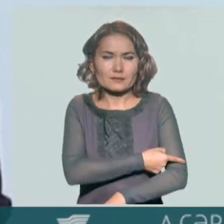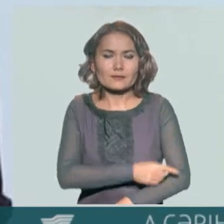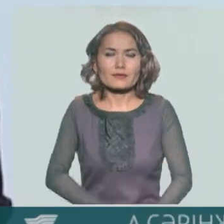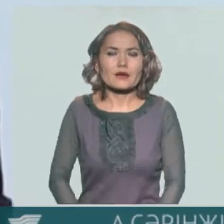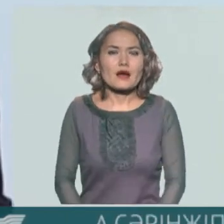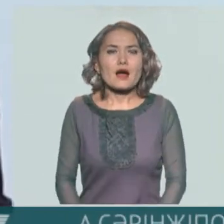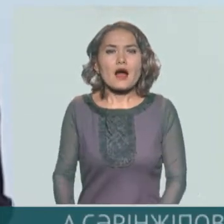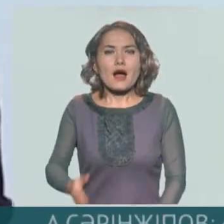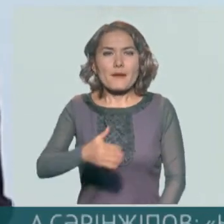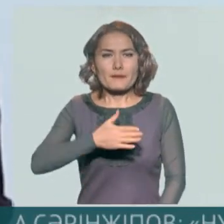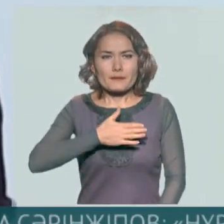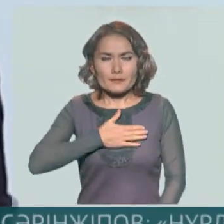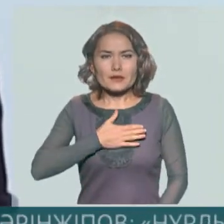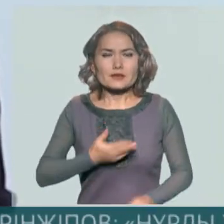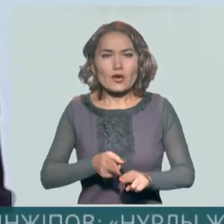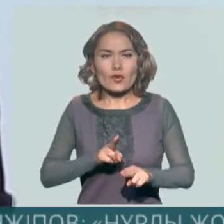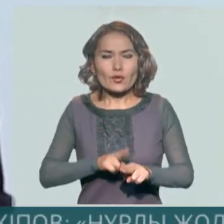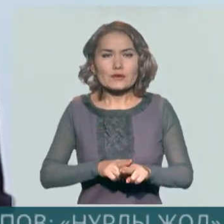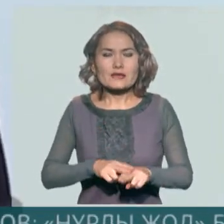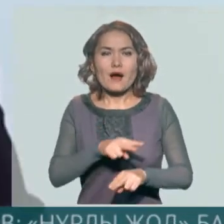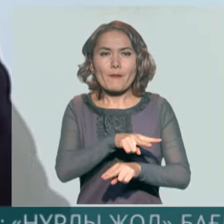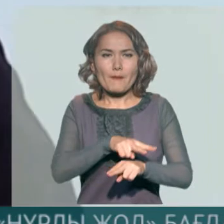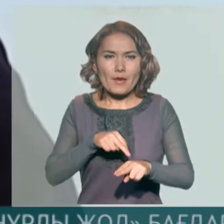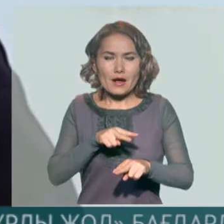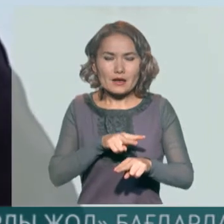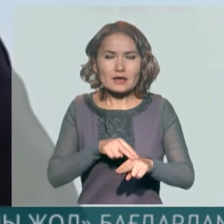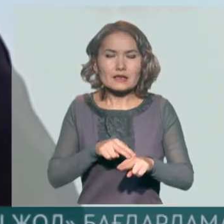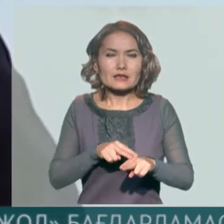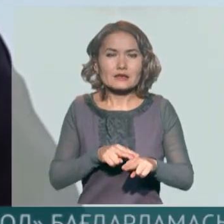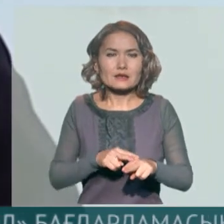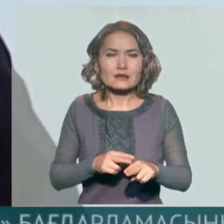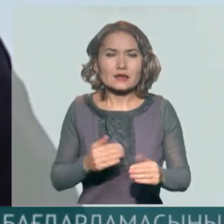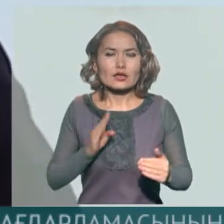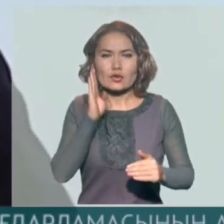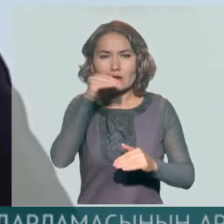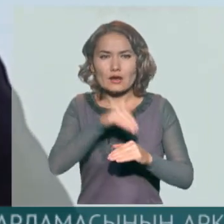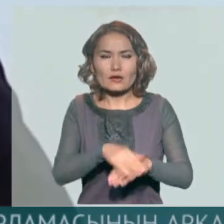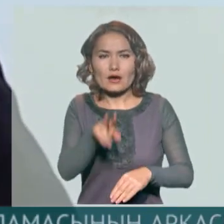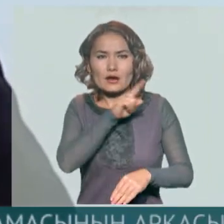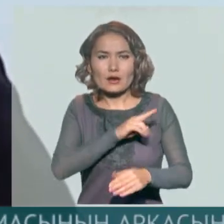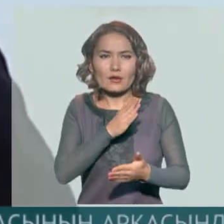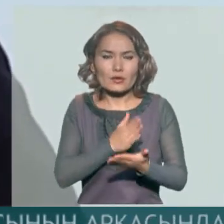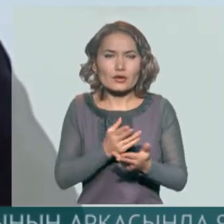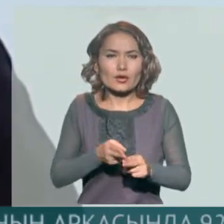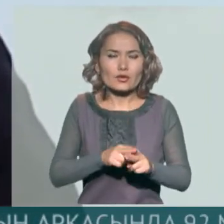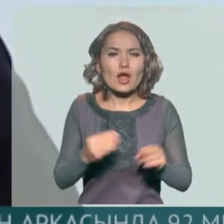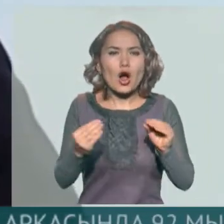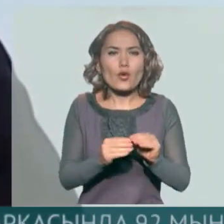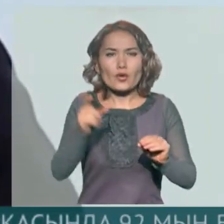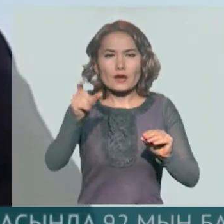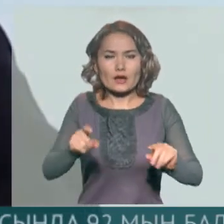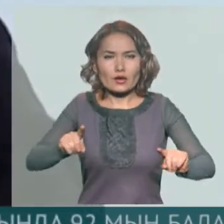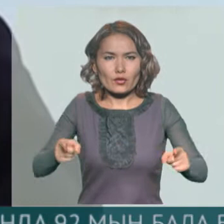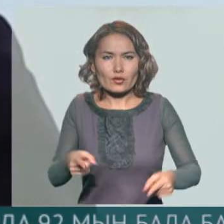Біздің қолымызда Париждегі лаңкестік әрекеттер сынды теракт болуы ықтимал деген мәлімет бар. Оны жарылғыш заттары бар, бір немесе бірнеше террорист жасауы